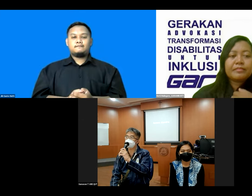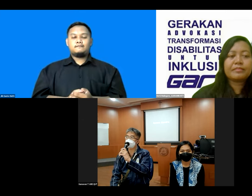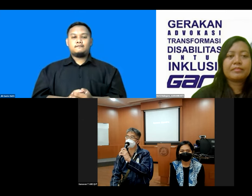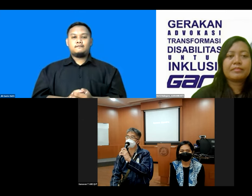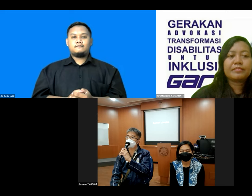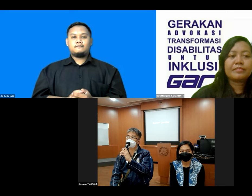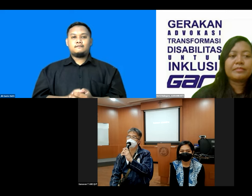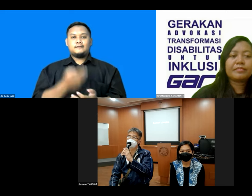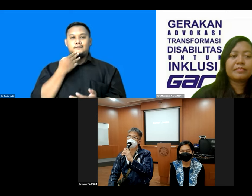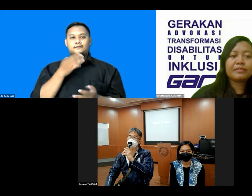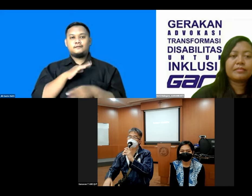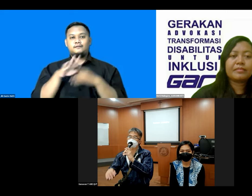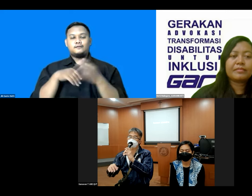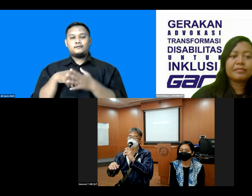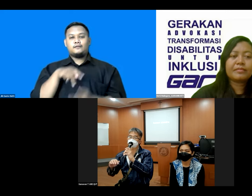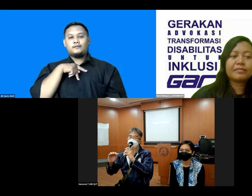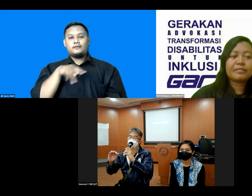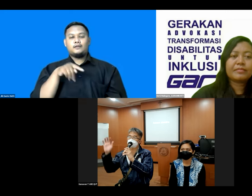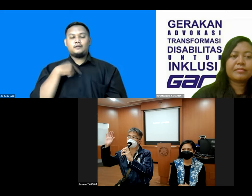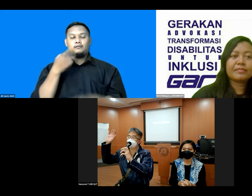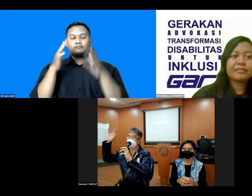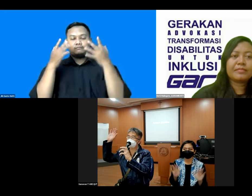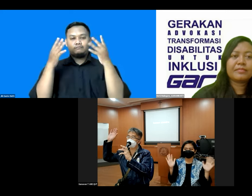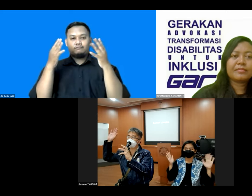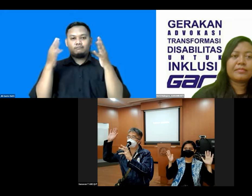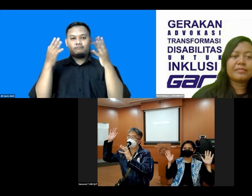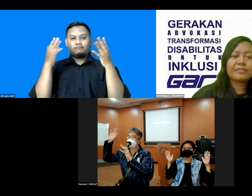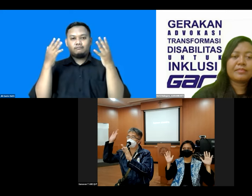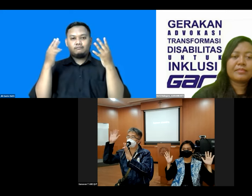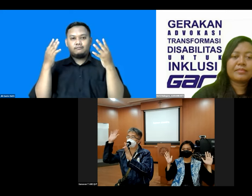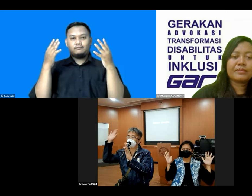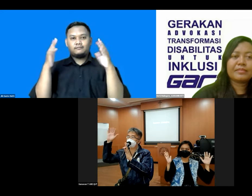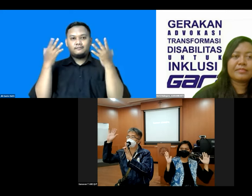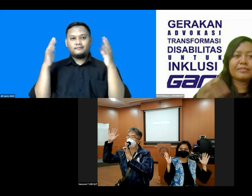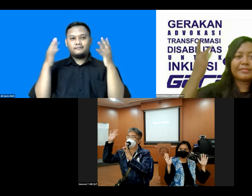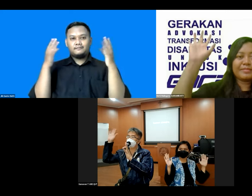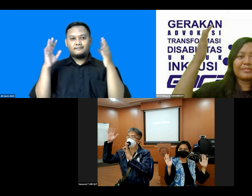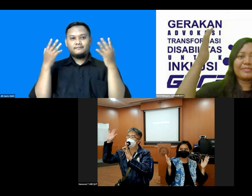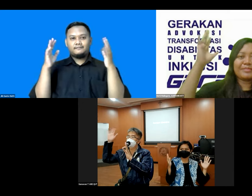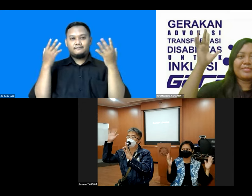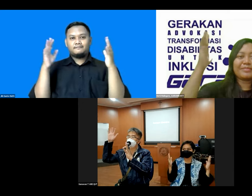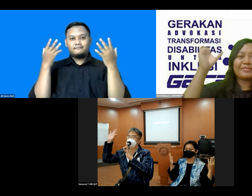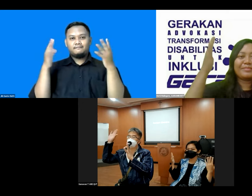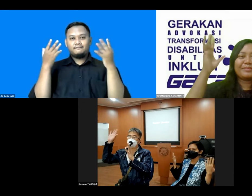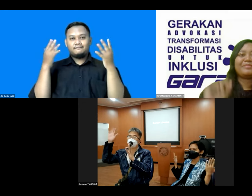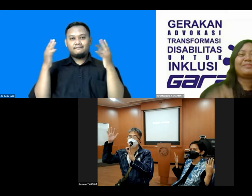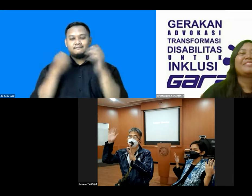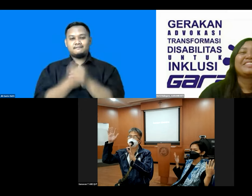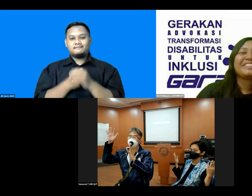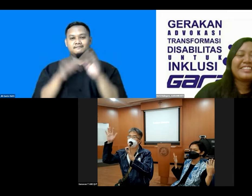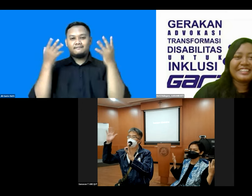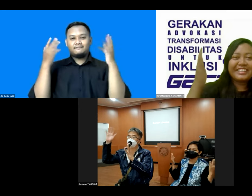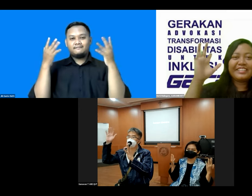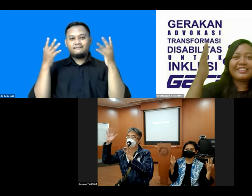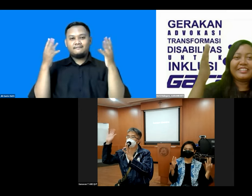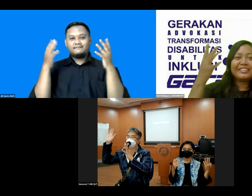pada para peserta, kita berikan aplaus. Katanya kalau teman-teman tuli itu biasanya aplausnya begini. Ya, jadi kita berikan aplaus